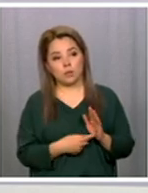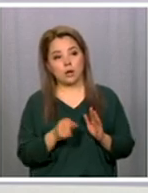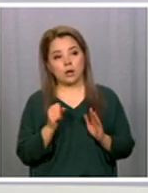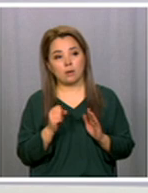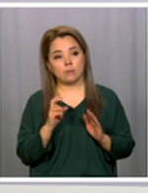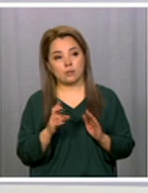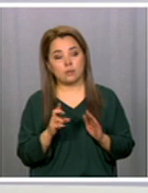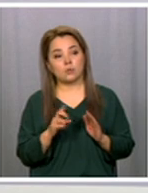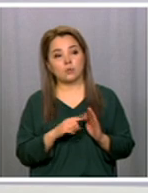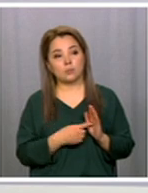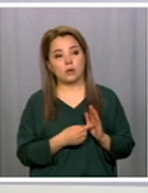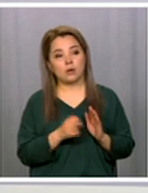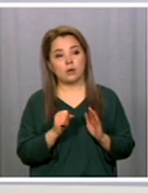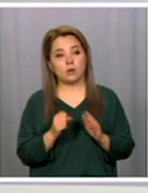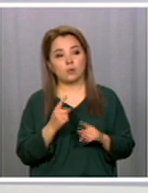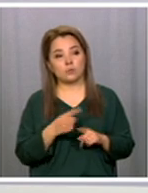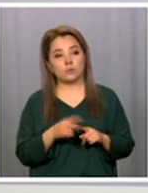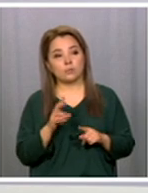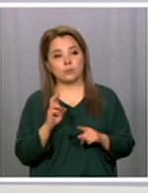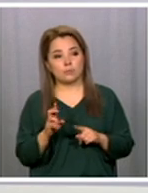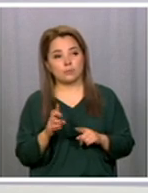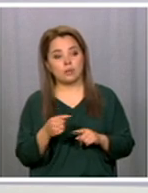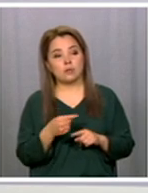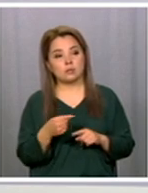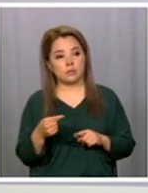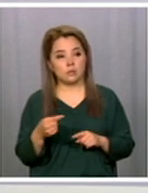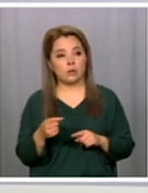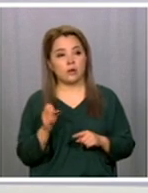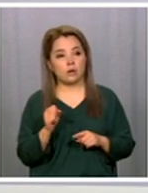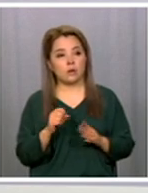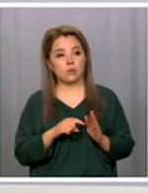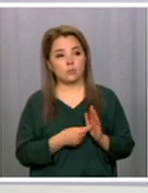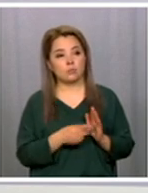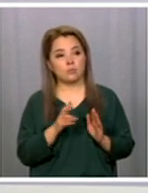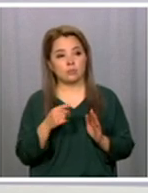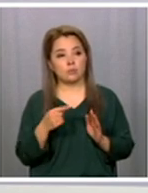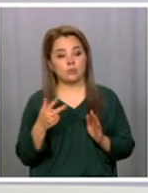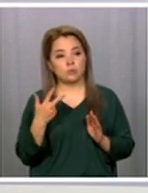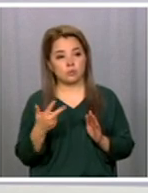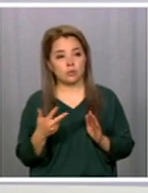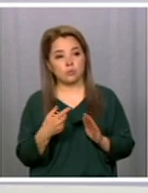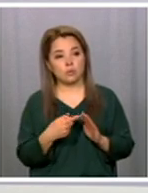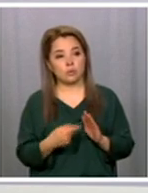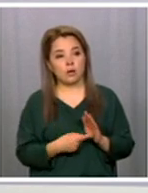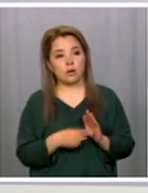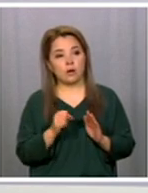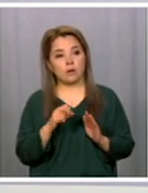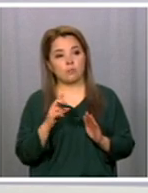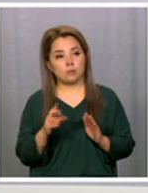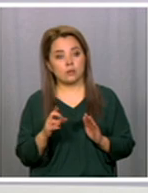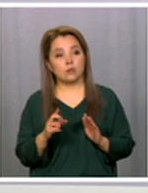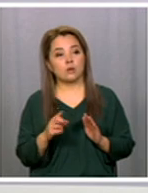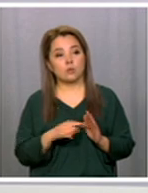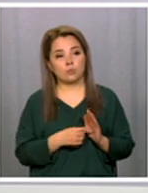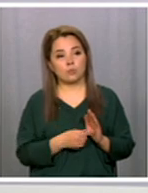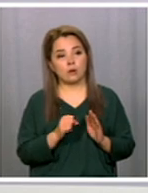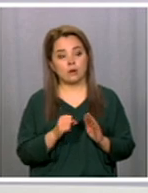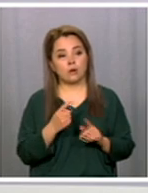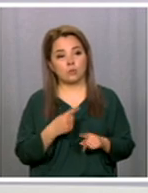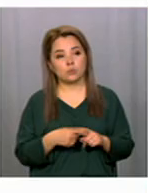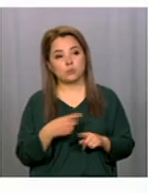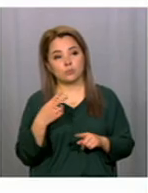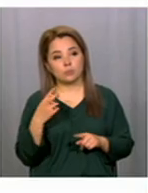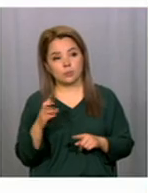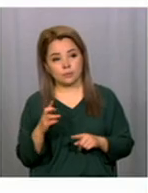b көбейтілген а қосу b азайту. а көбейтілген b минус 3 бөлінген а b көбейтілген а қосылған